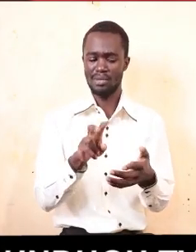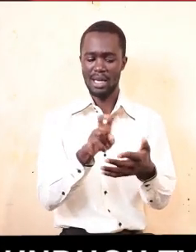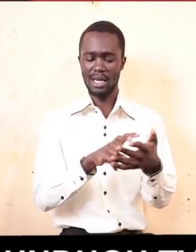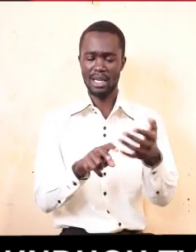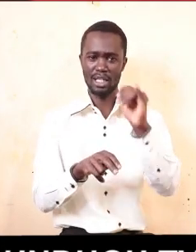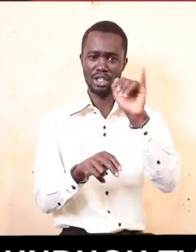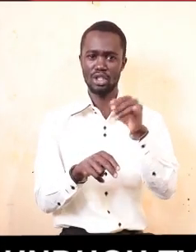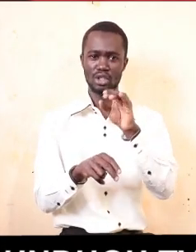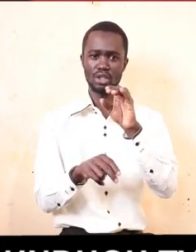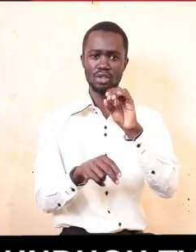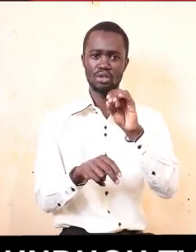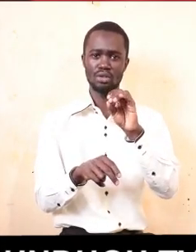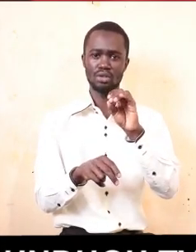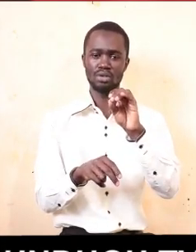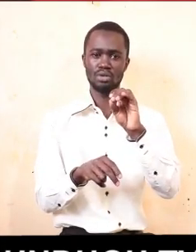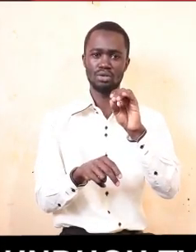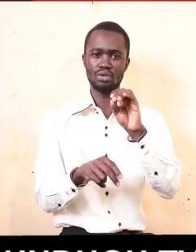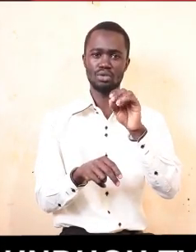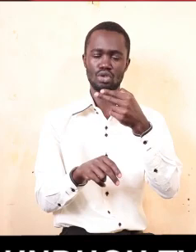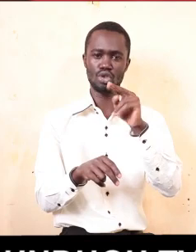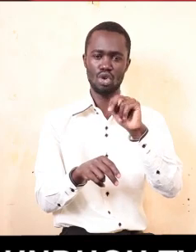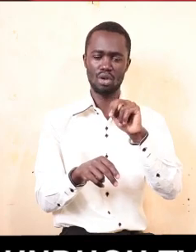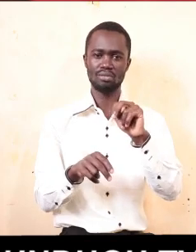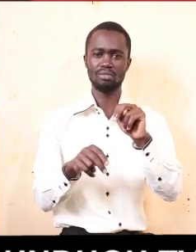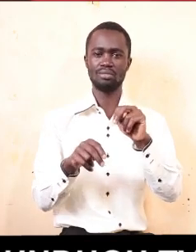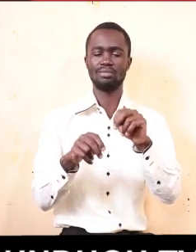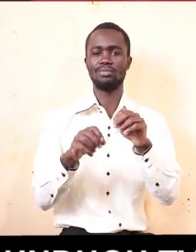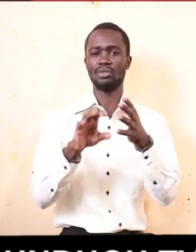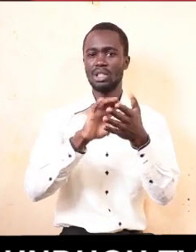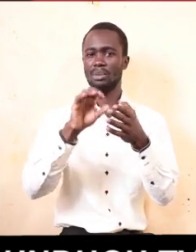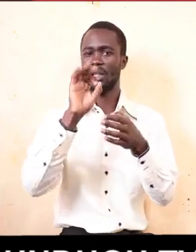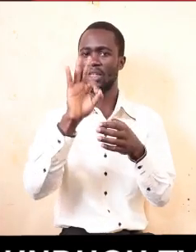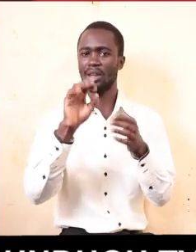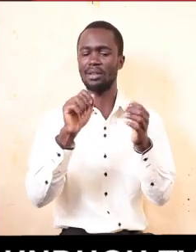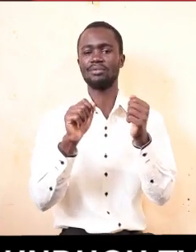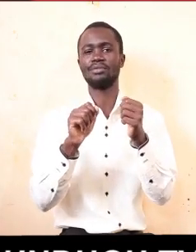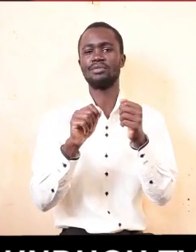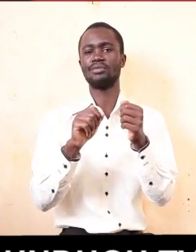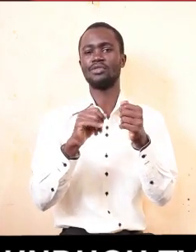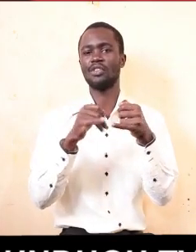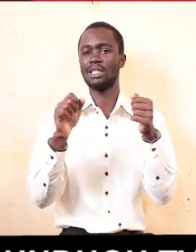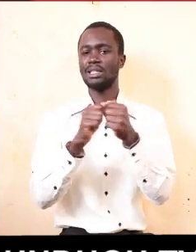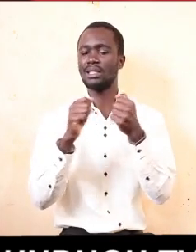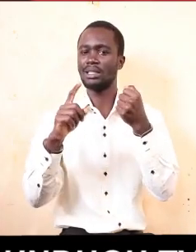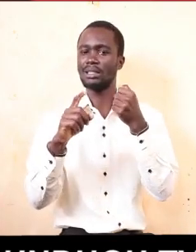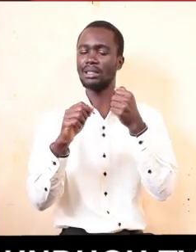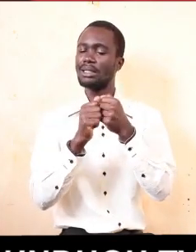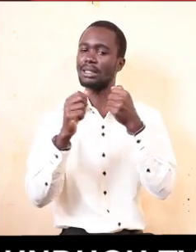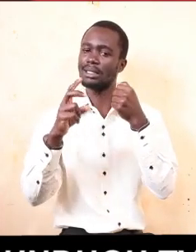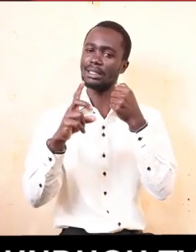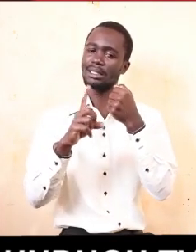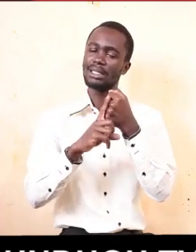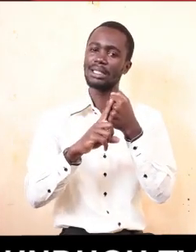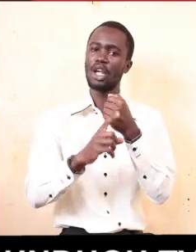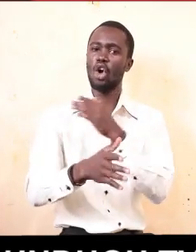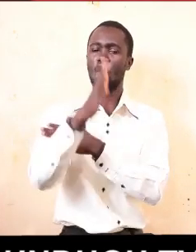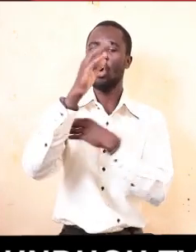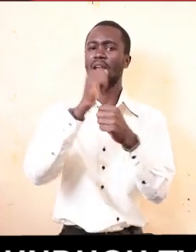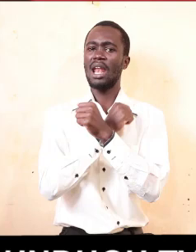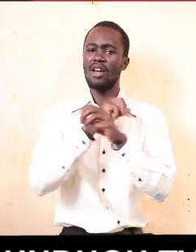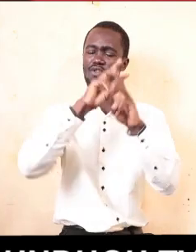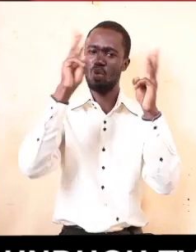3 mstari wa 16. Kwa sababu jinsi hii Mungu aliupenda ulimwengu, akamtoa mwanawe wa